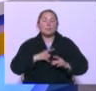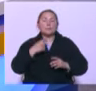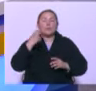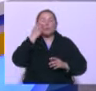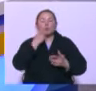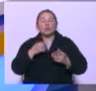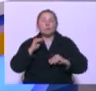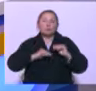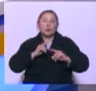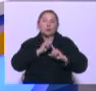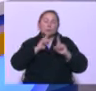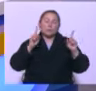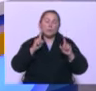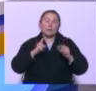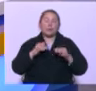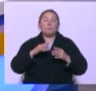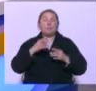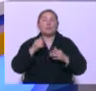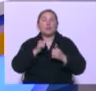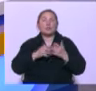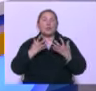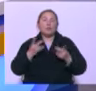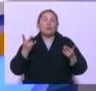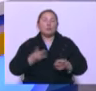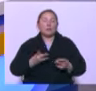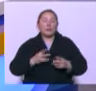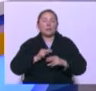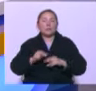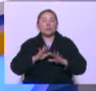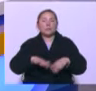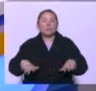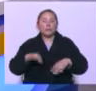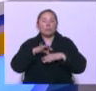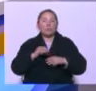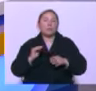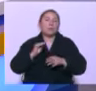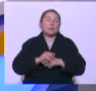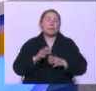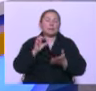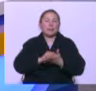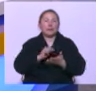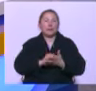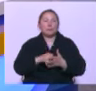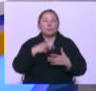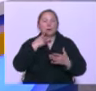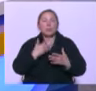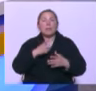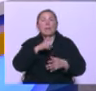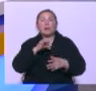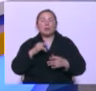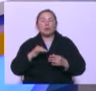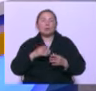отходов создает уникальные предметы повседневного обихода. Она не только обучает детей, но и проводит дополнительные занятия, вдохновляя их на